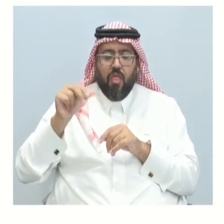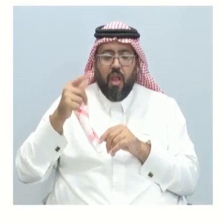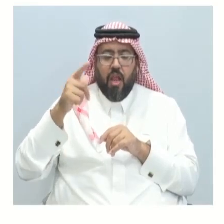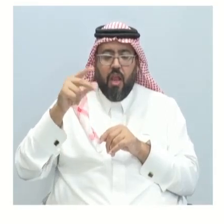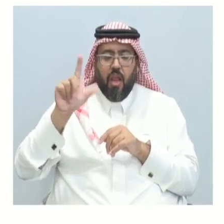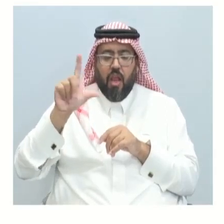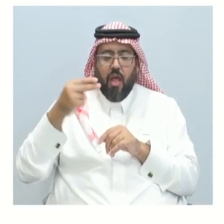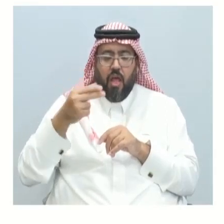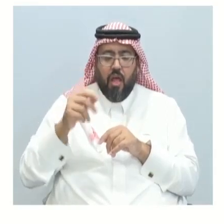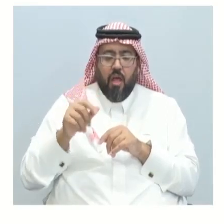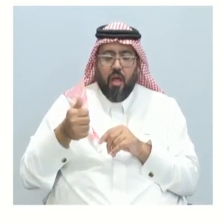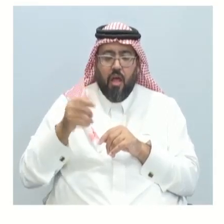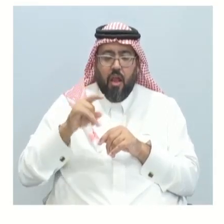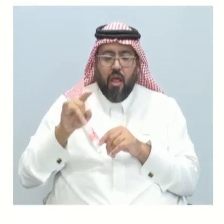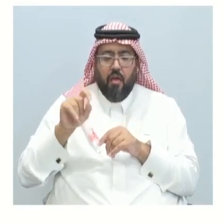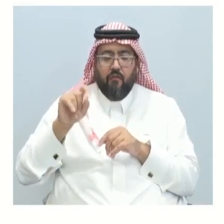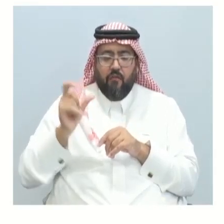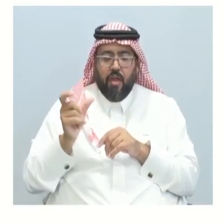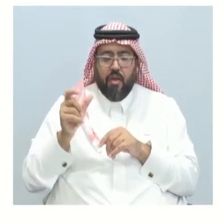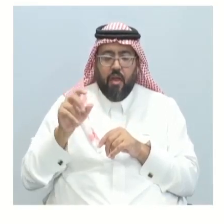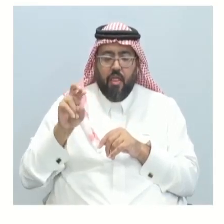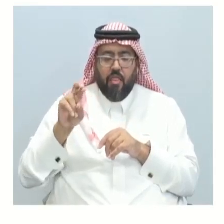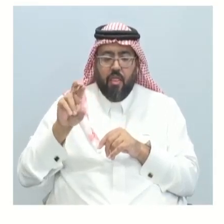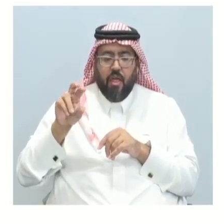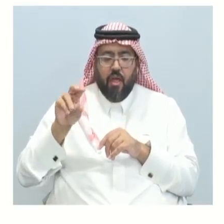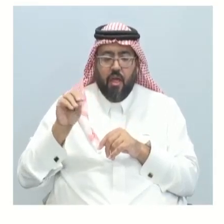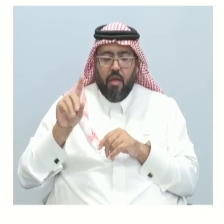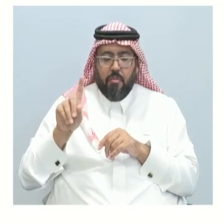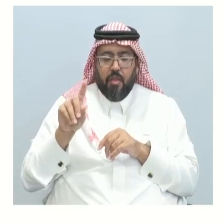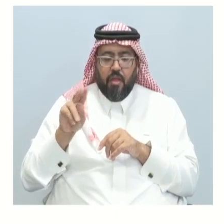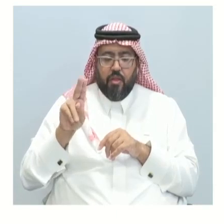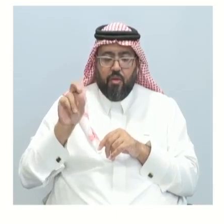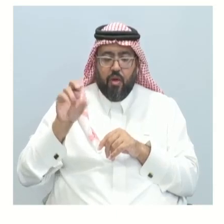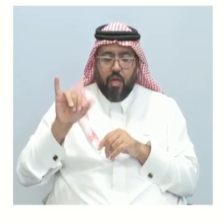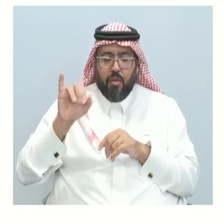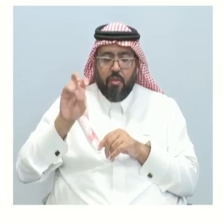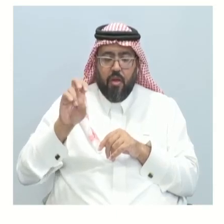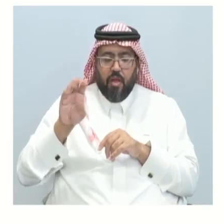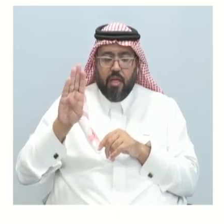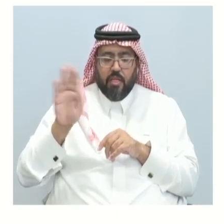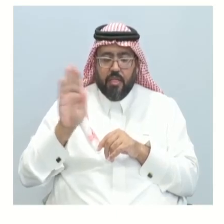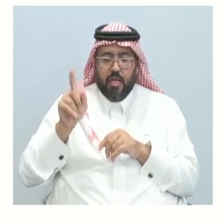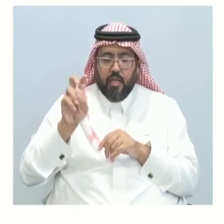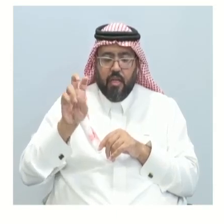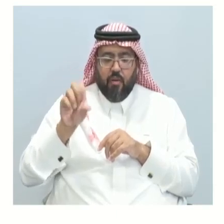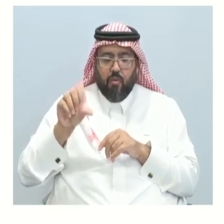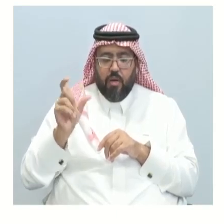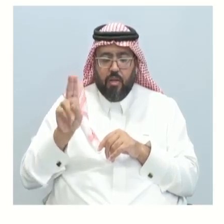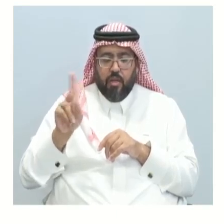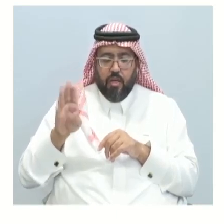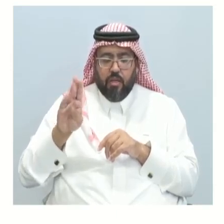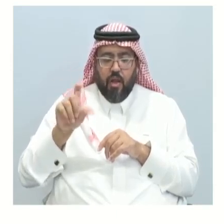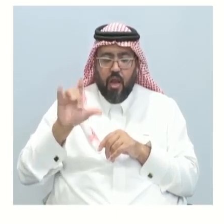خيرا وايضا ما جاء في حديث عبد الله بن عباس رضي الله عنهما عن النبي صلى الله عليه وسلم